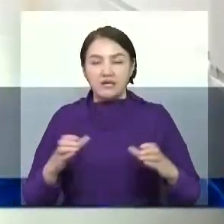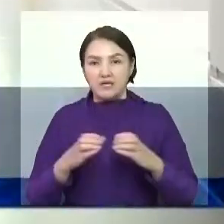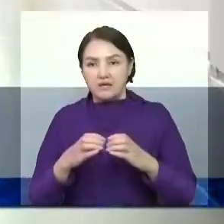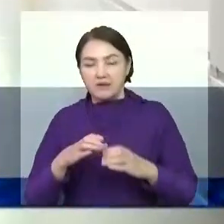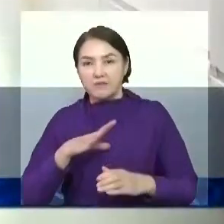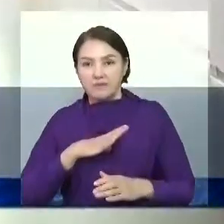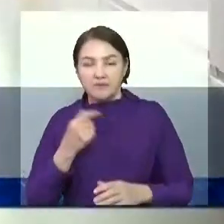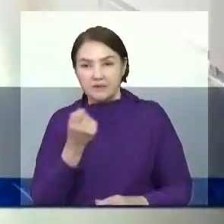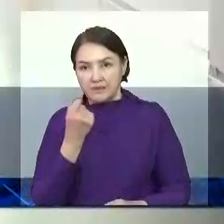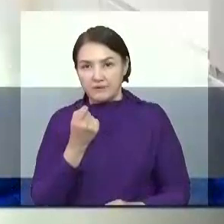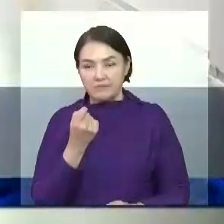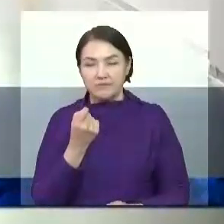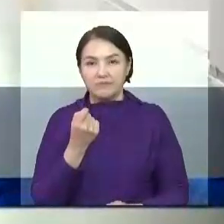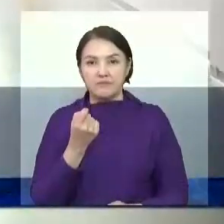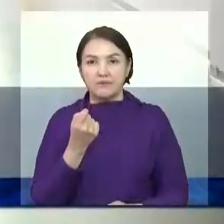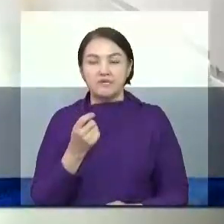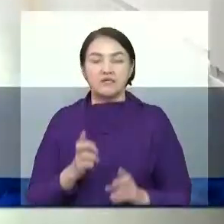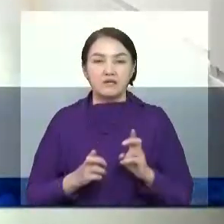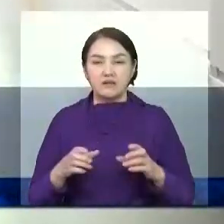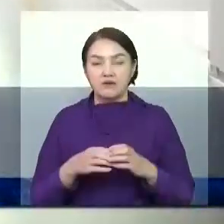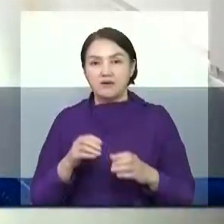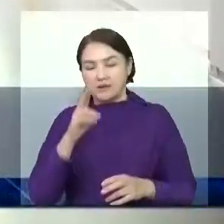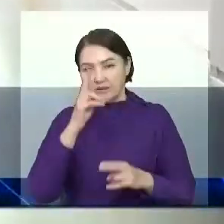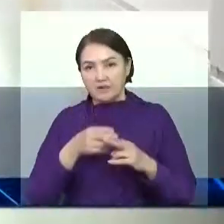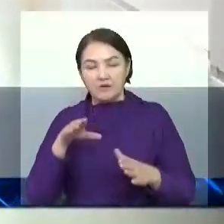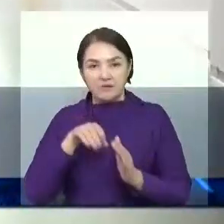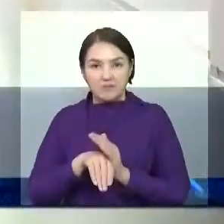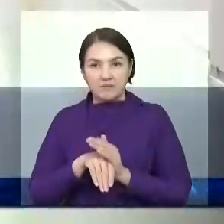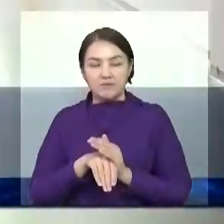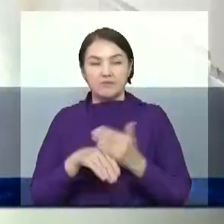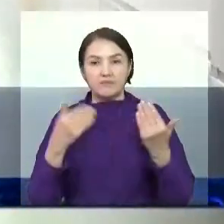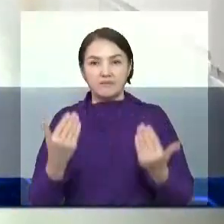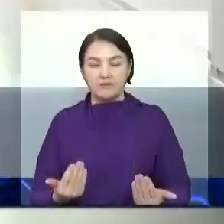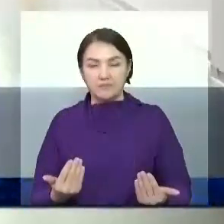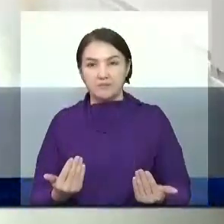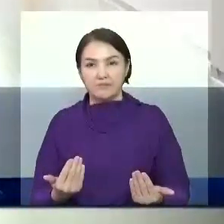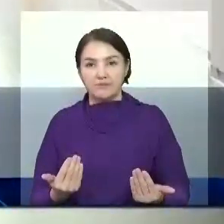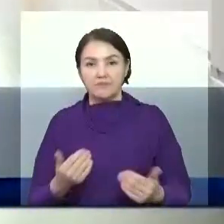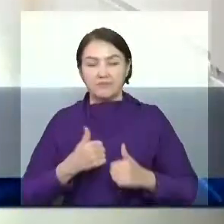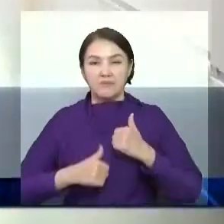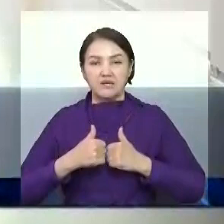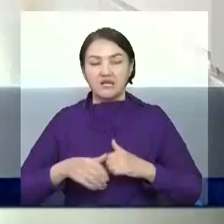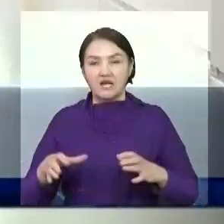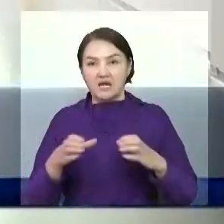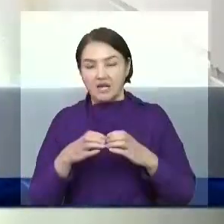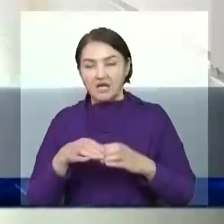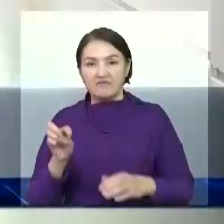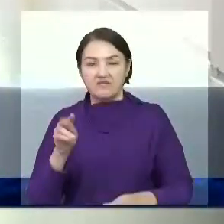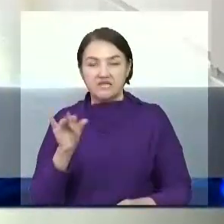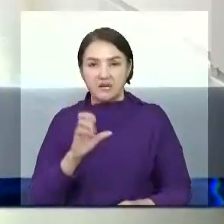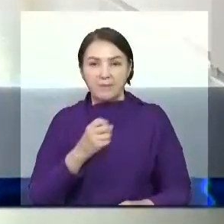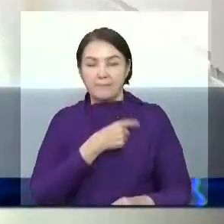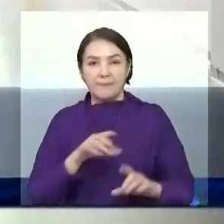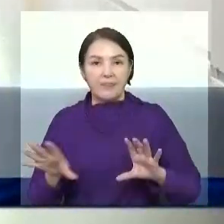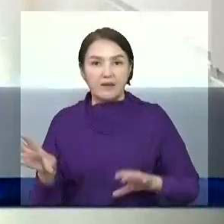ұйымы болды, азғантай ғана мына хирургия бөлімшесінің жігіттері қосылды. Қазіргі таңда бұл сайысқа кафедра бөлімі,